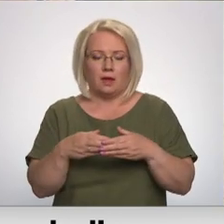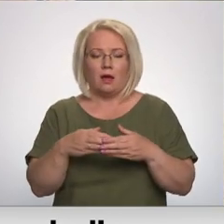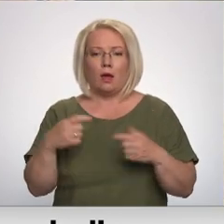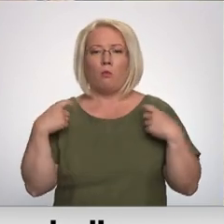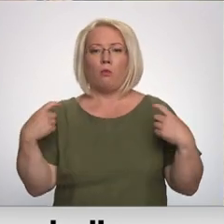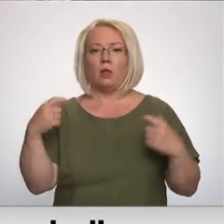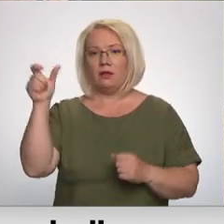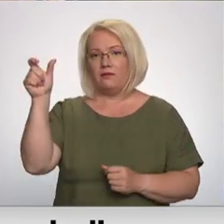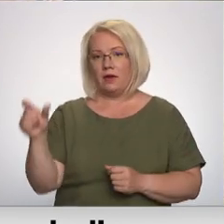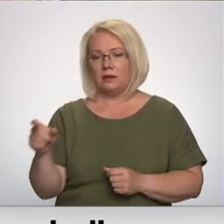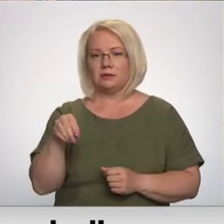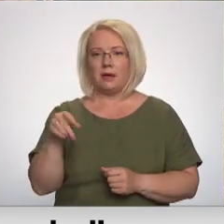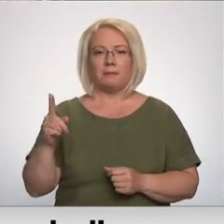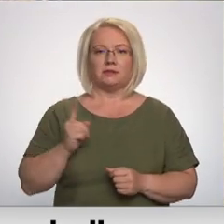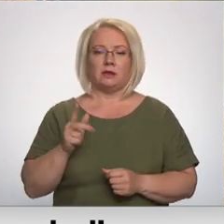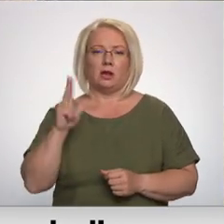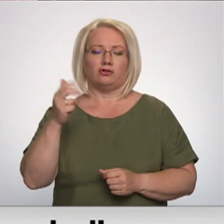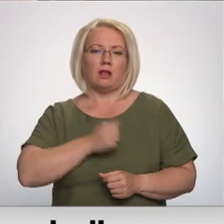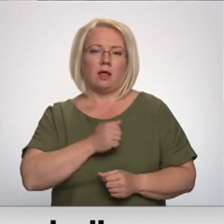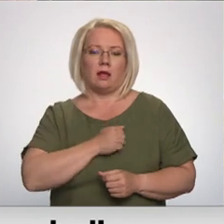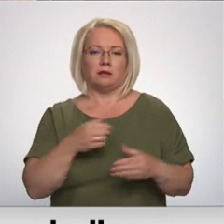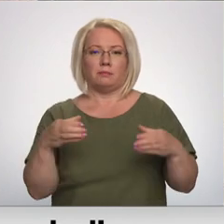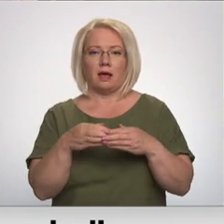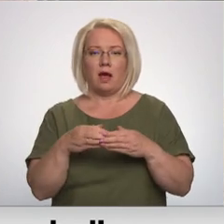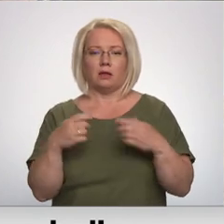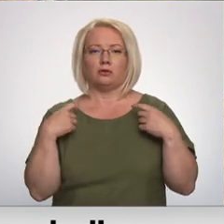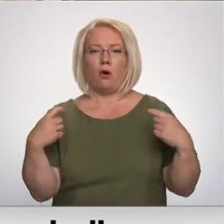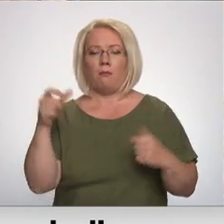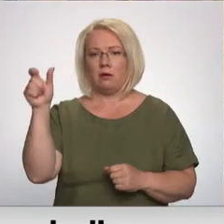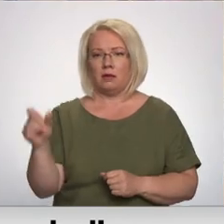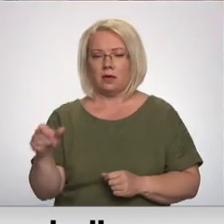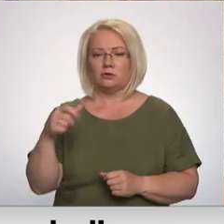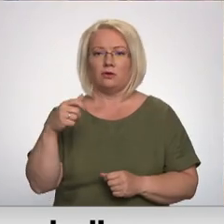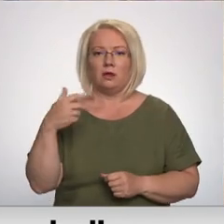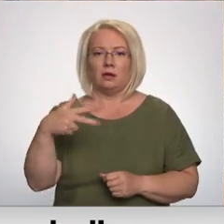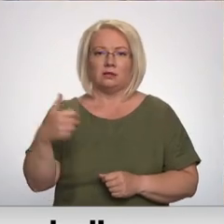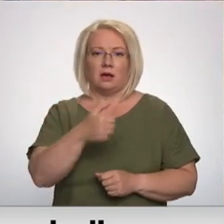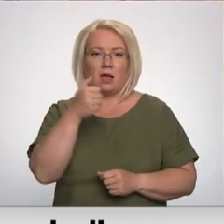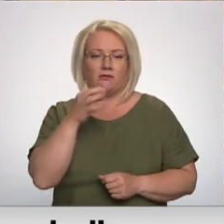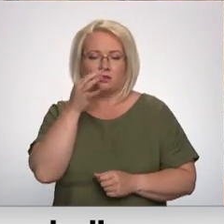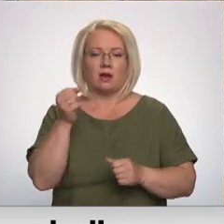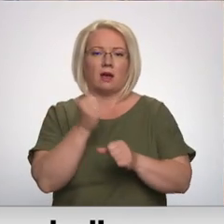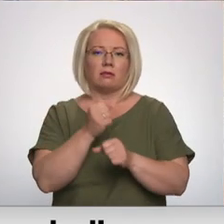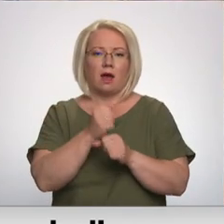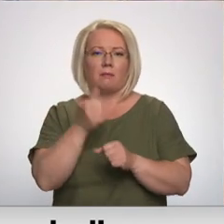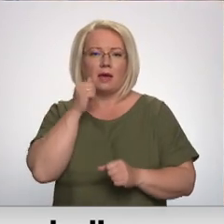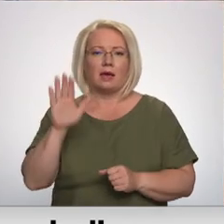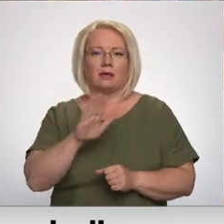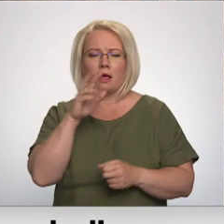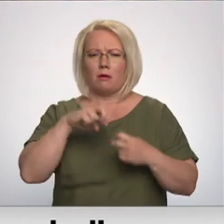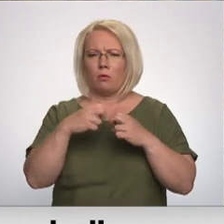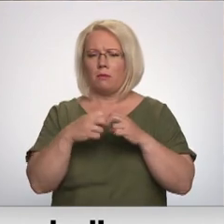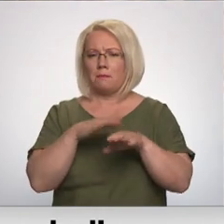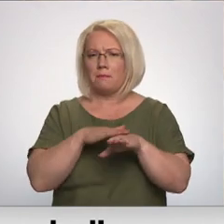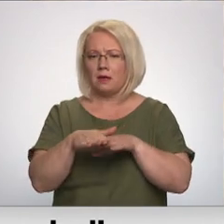Gunārs Vizulis ir zemesardzes 3. Latgales brigādes komandieris jau 3 gadus. Viņš atzīst, ka darba ikdiena ir izaicinājumiem pilna,